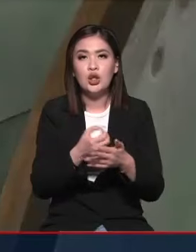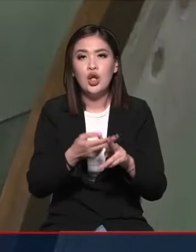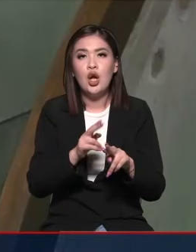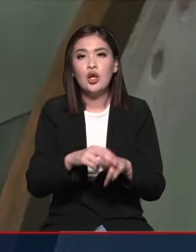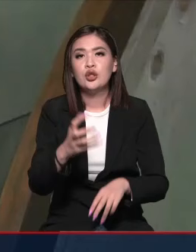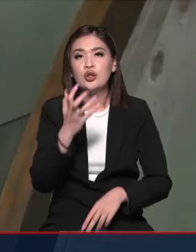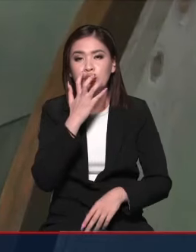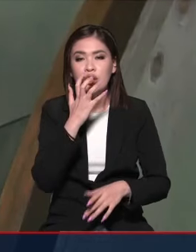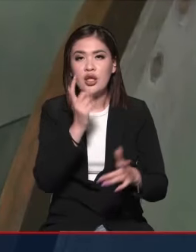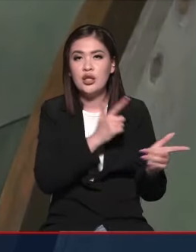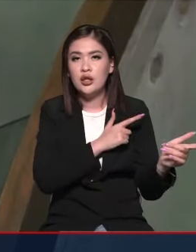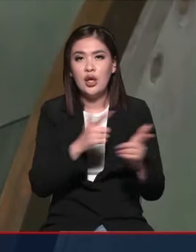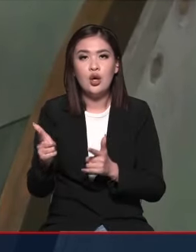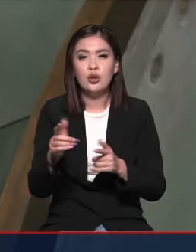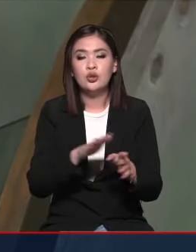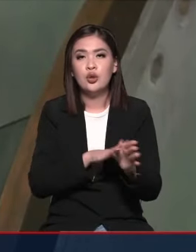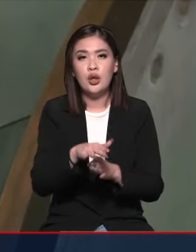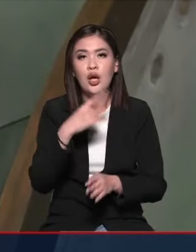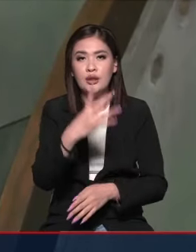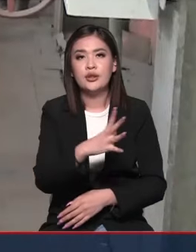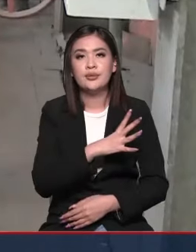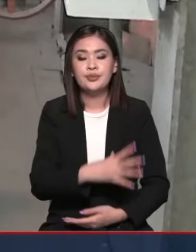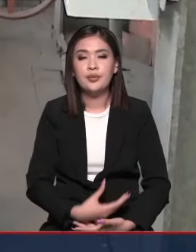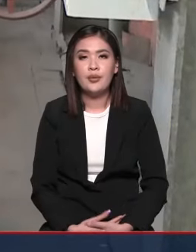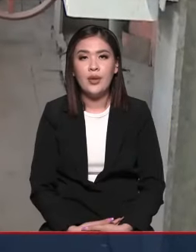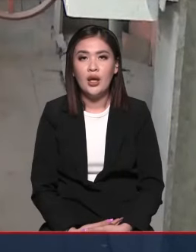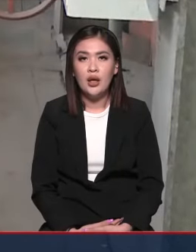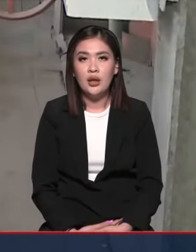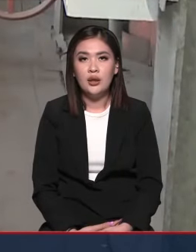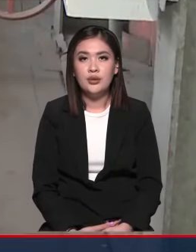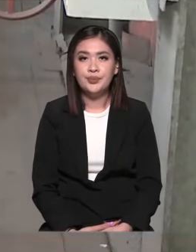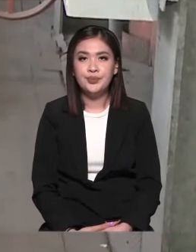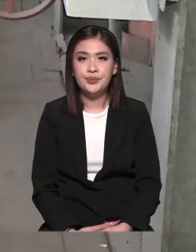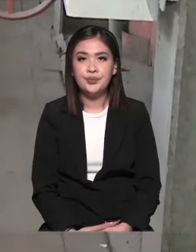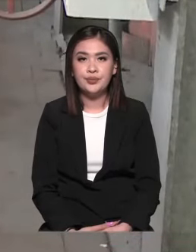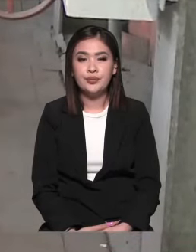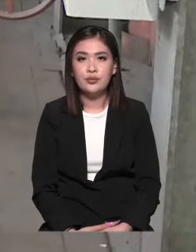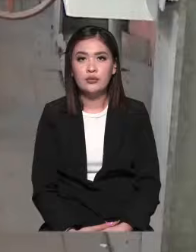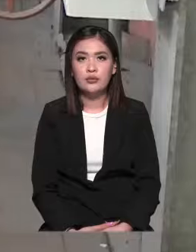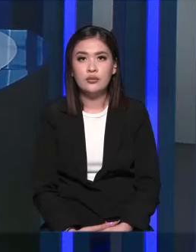маусымына толық дайын болуы тиіс. Нысаналы ғыл Райымбек Биғожаев, Асхат Умаров, Жібек жолы.